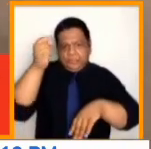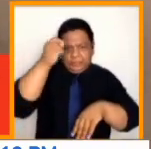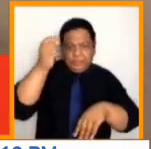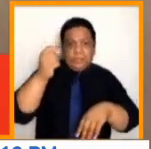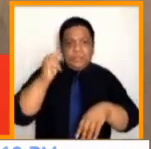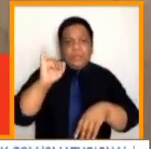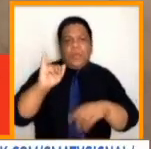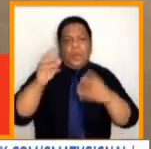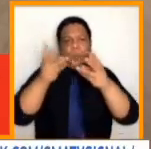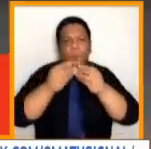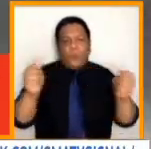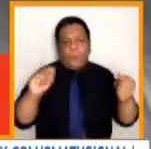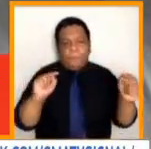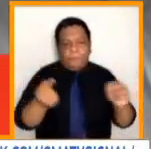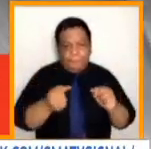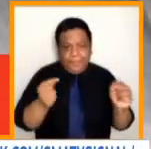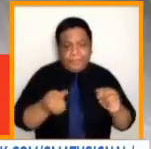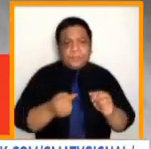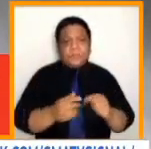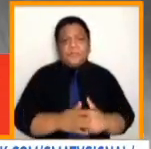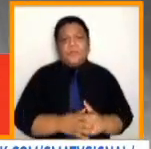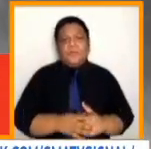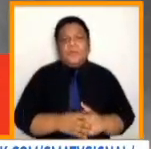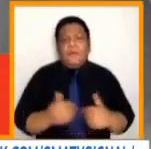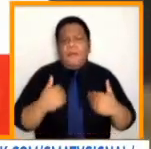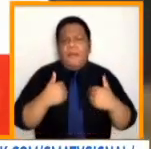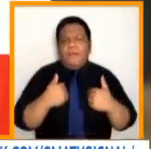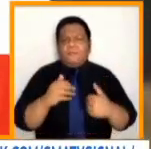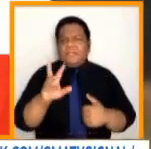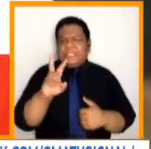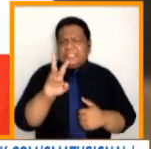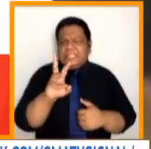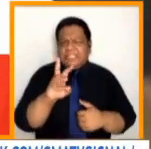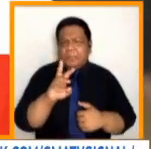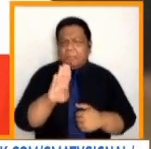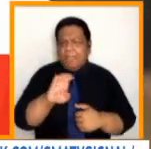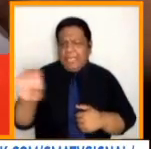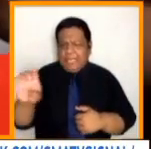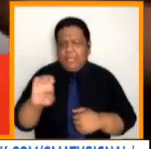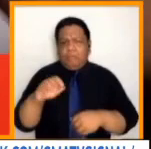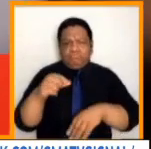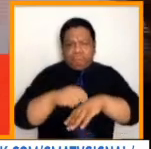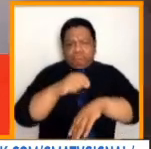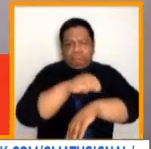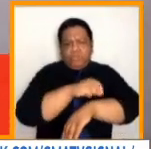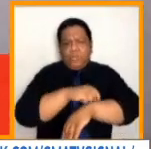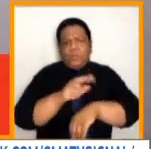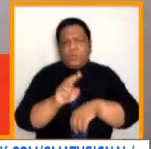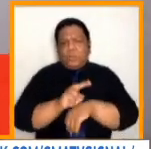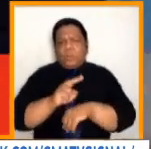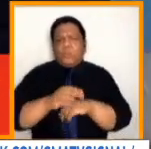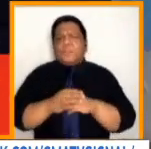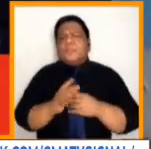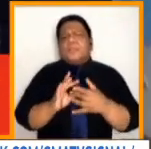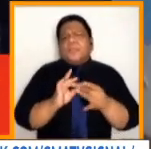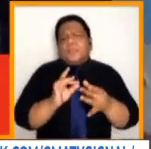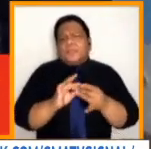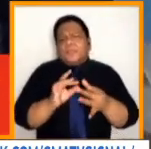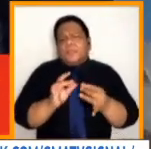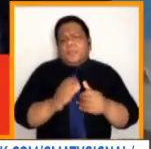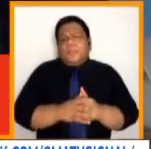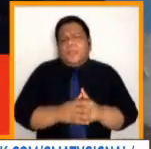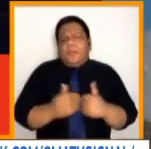reliever. Sa isang session, nasa anim na bubuyog ang ginagamit sa pasyente. Ang isa sa kanyang pasyente, batang may